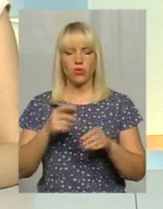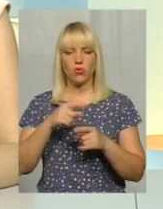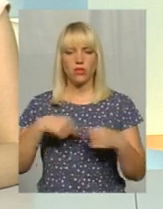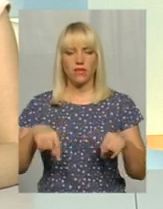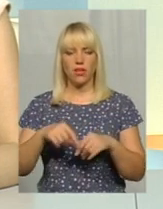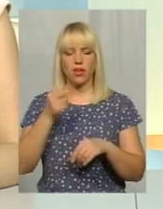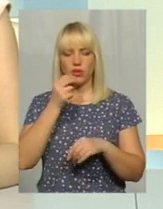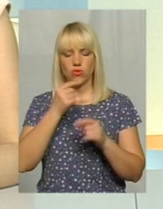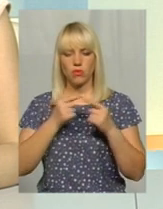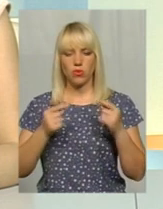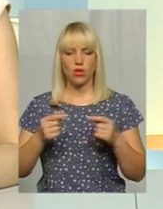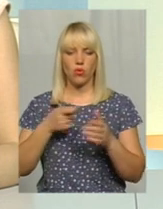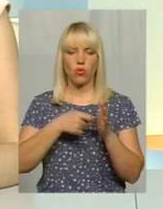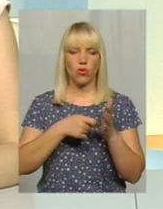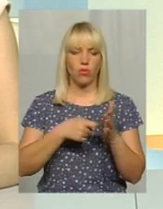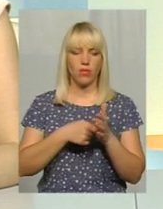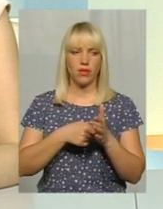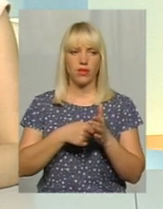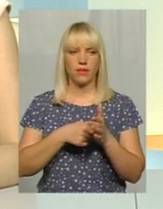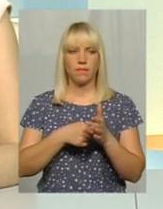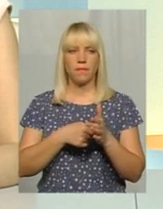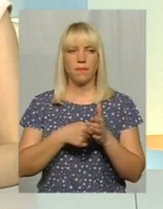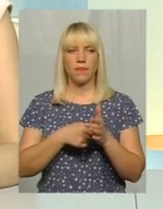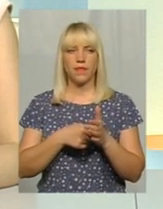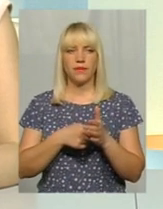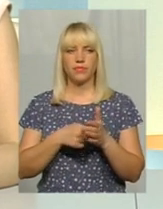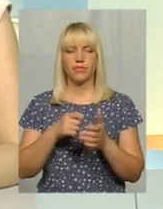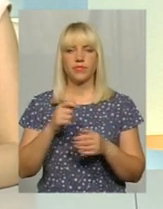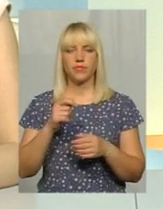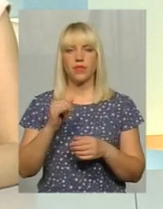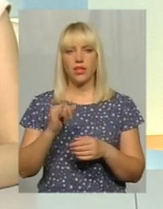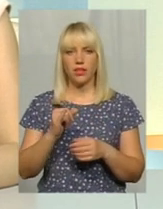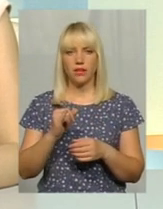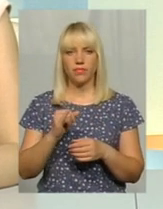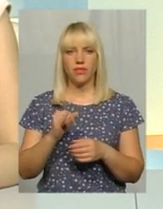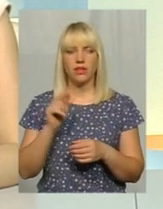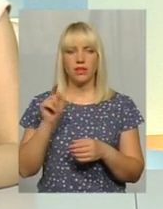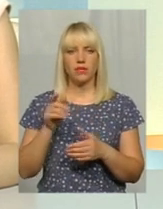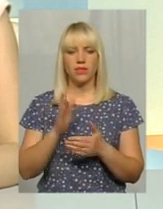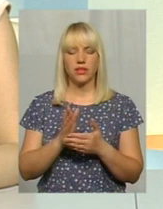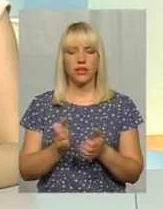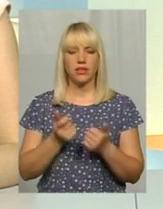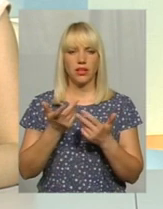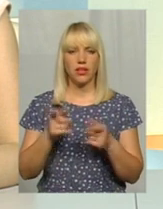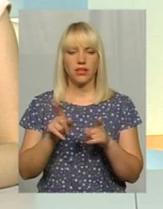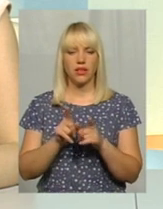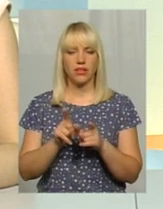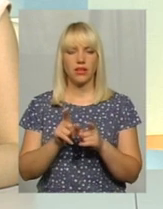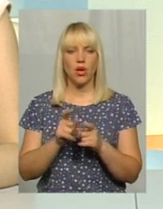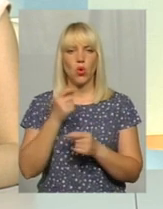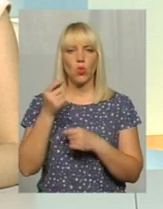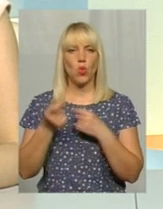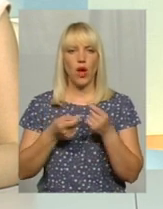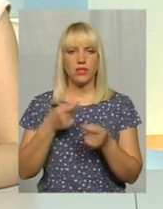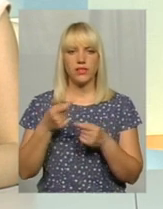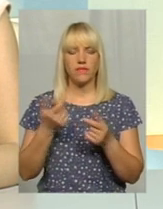корми, побічні продукти тваринного походження, здоров'я та благополуччя тварин. І є декілька таких моментів, нюансів,